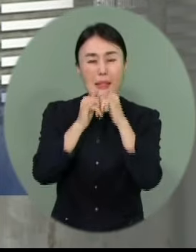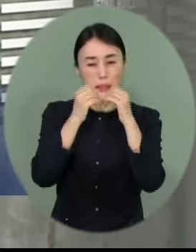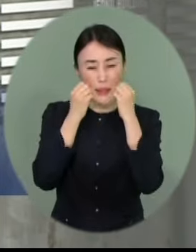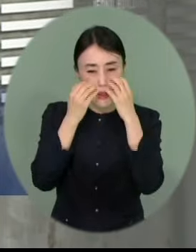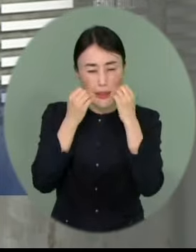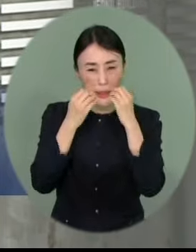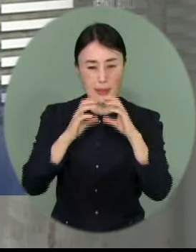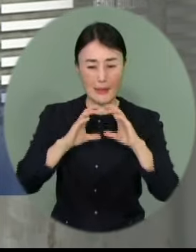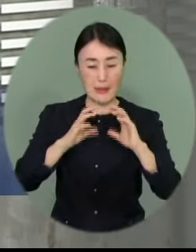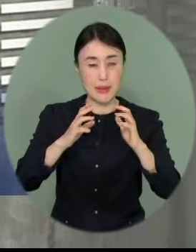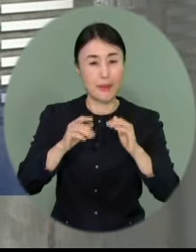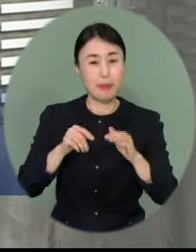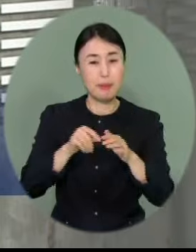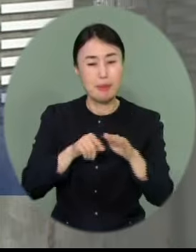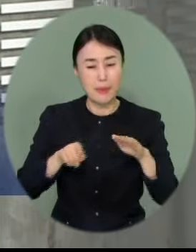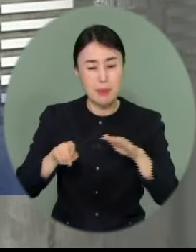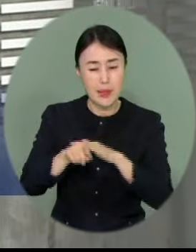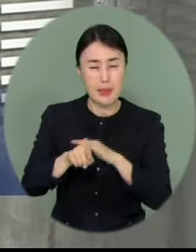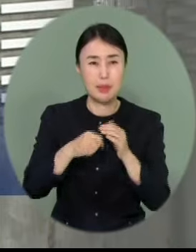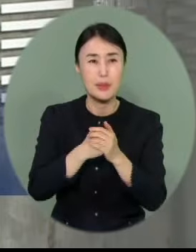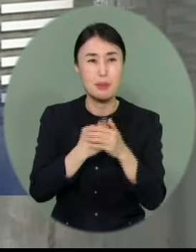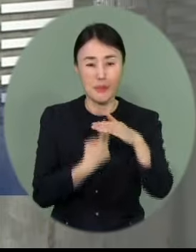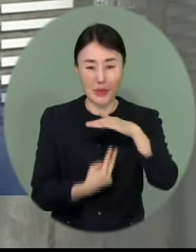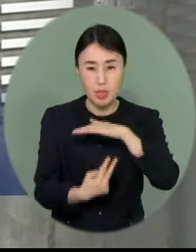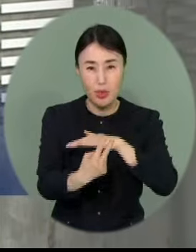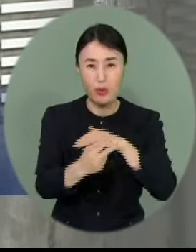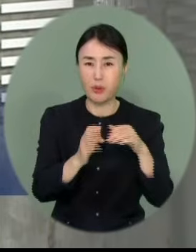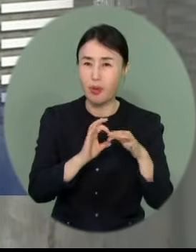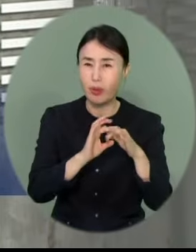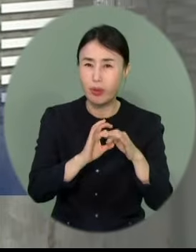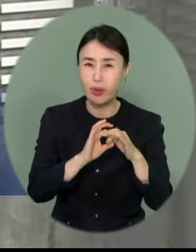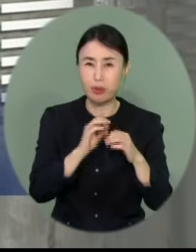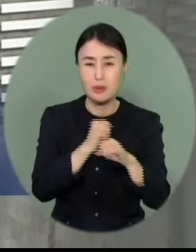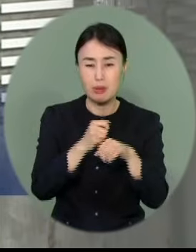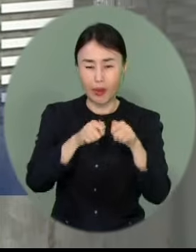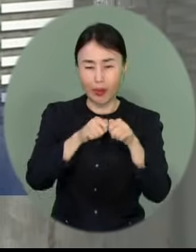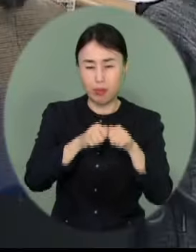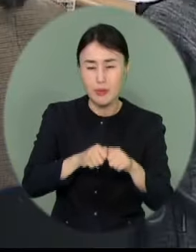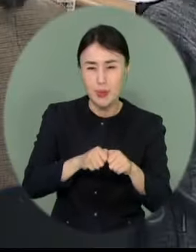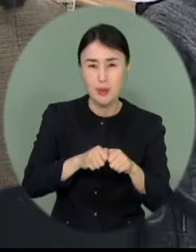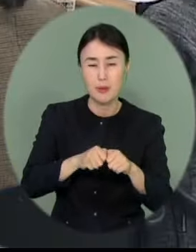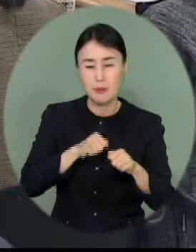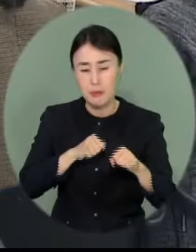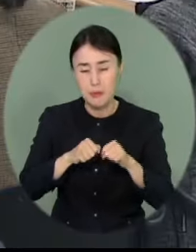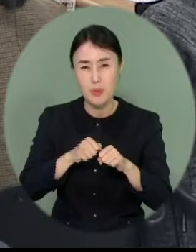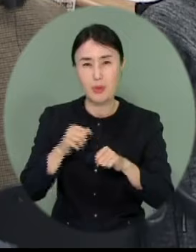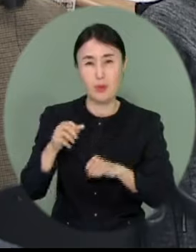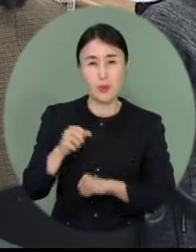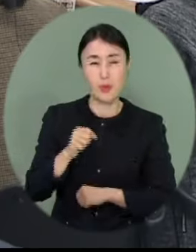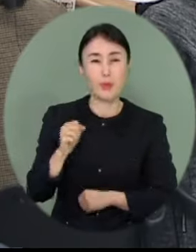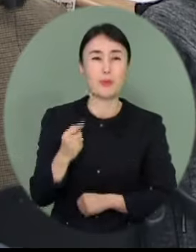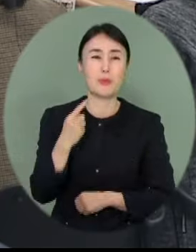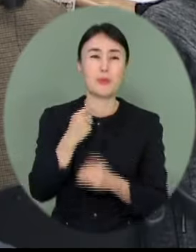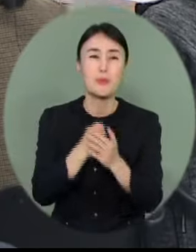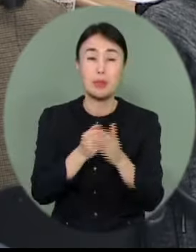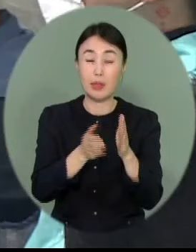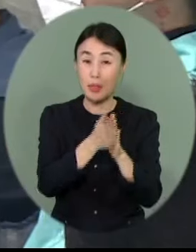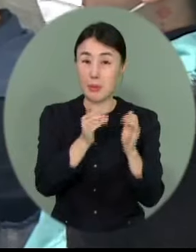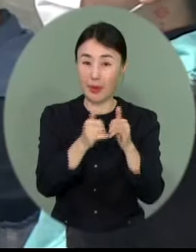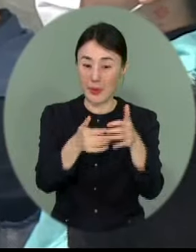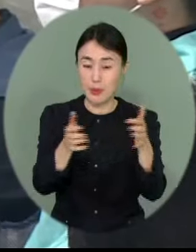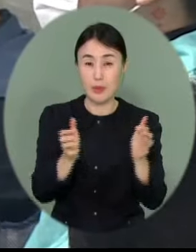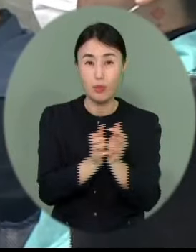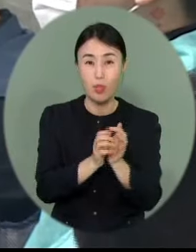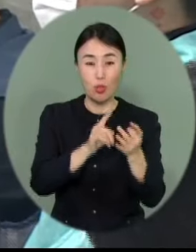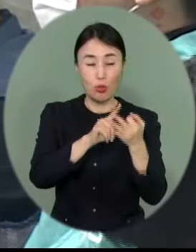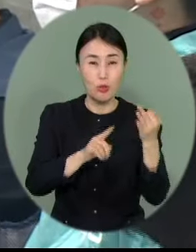비전과 연결해 나가고 섬세하고 구체적인 행동을 통해서 시민단체들은 윤석열